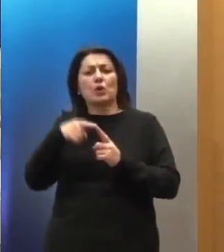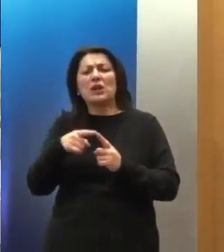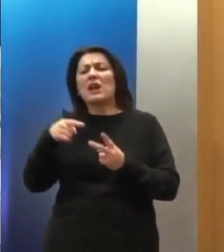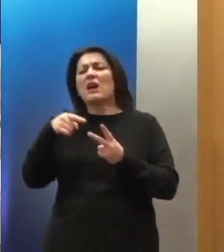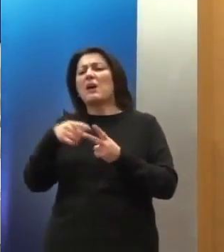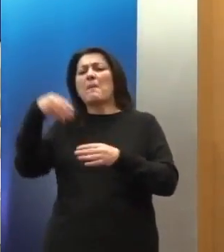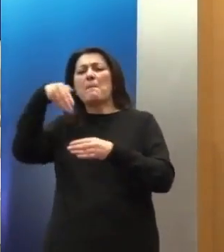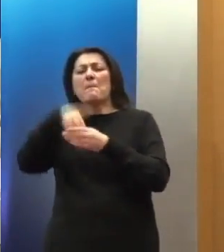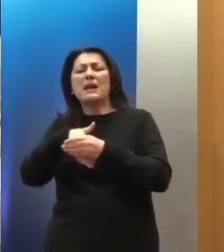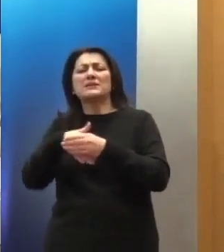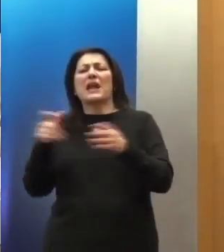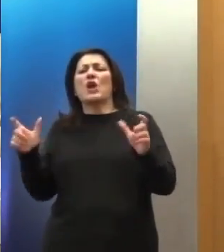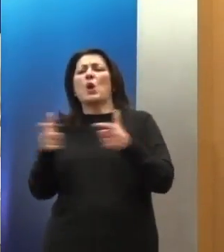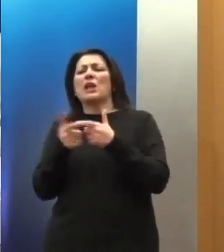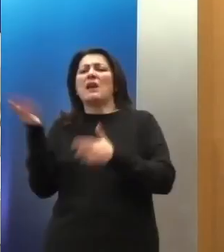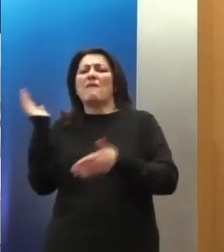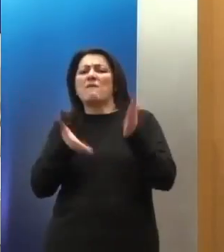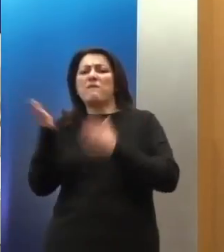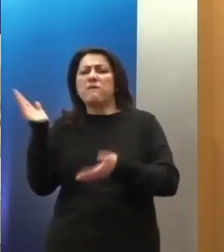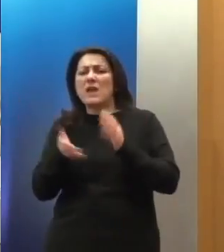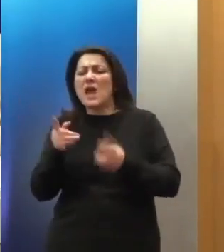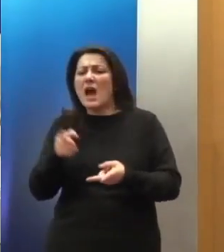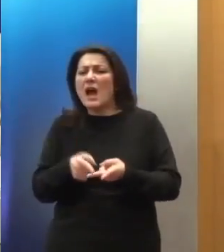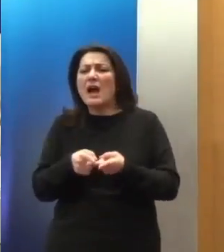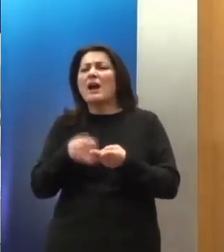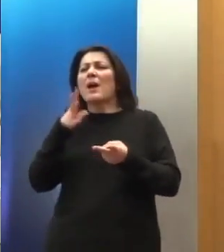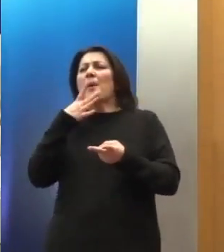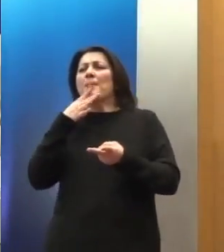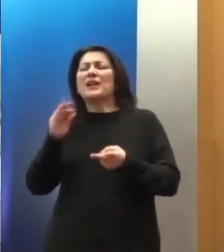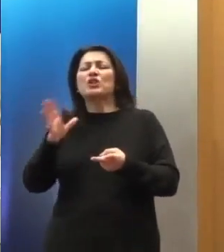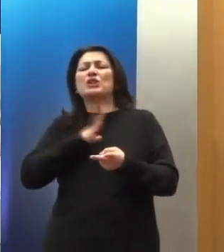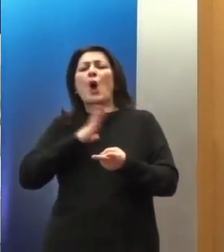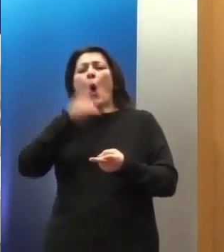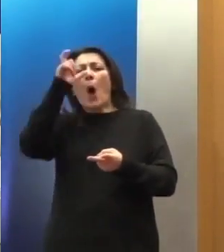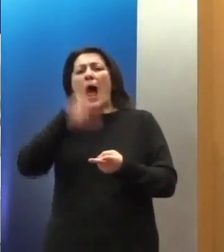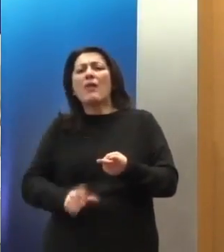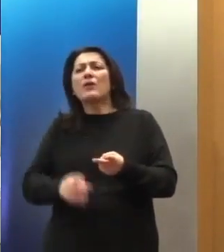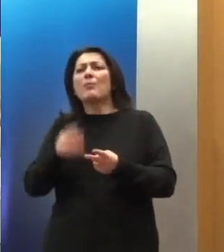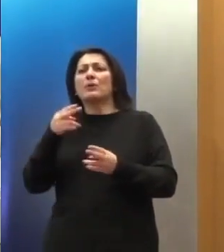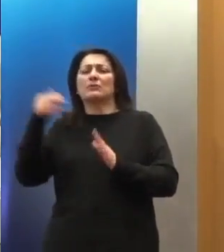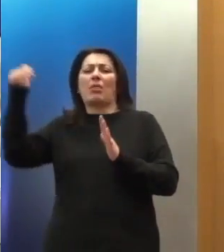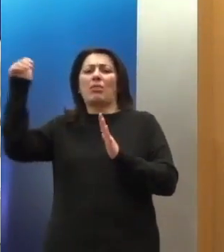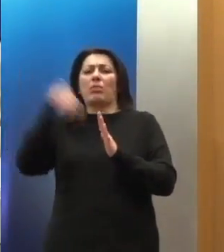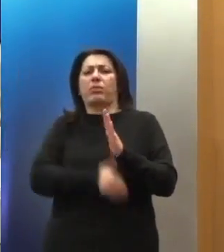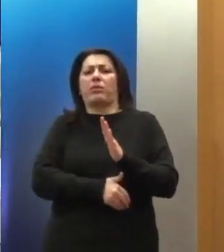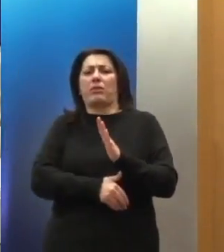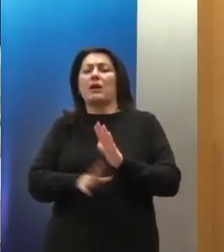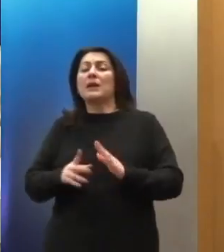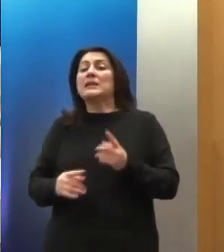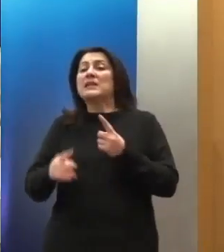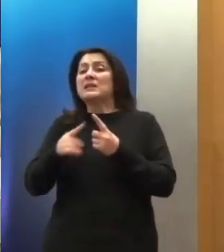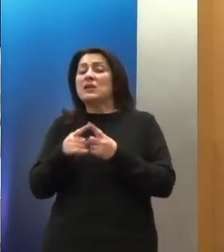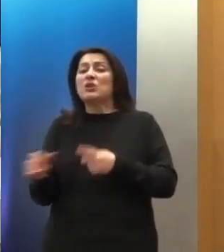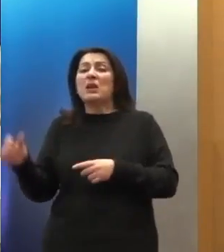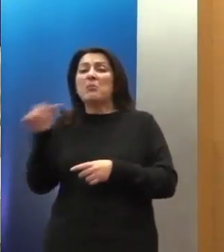βία, μέχρι χάσιμο όλων εκείνων των γνώσεων που έχει κανείς και αδυναμία να επανέλθει κανείς στην